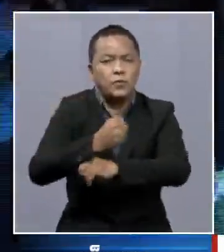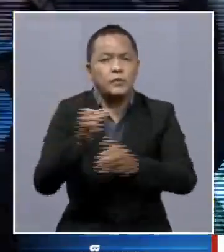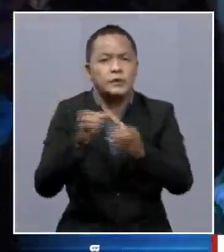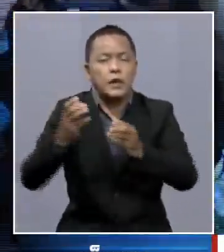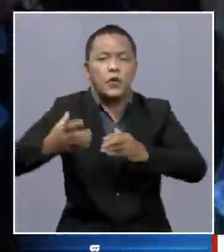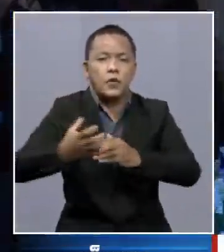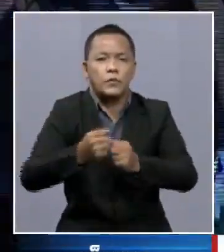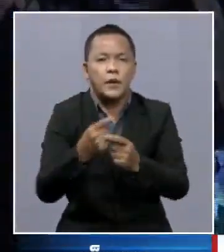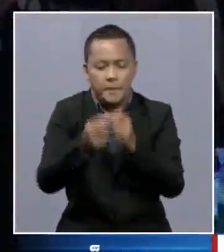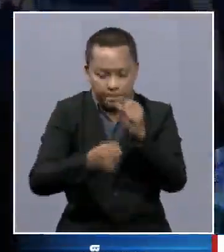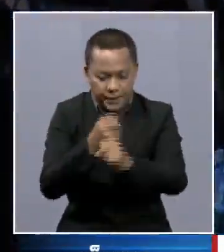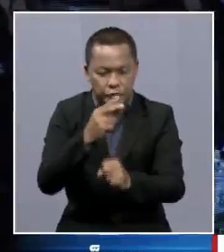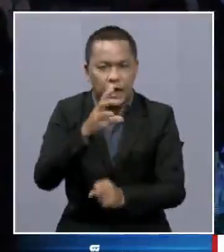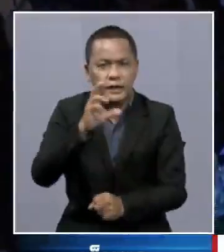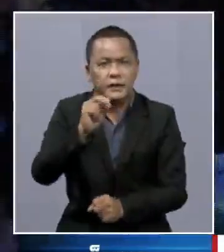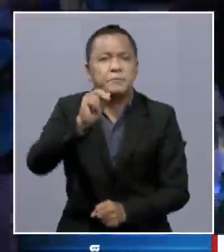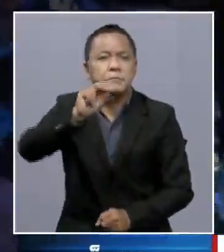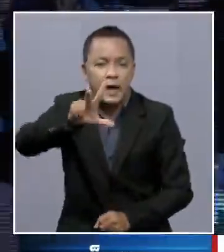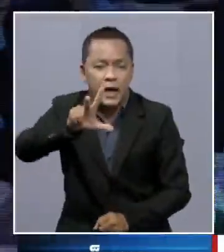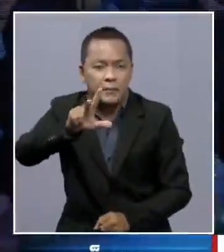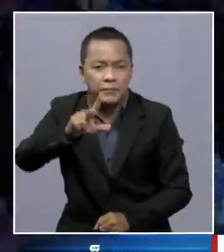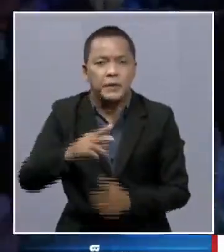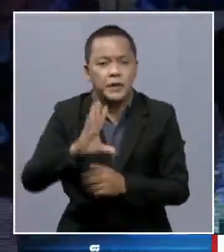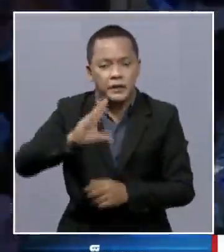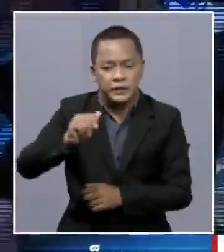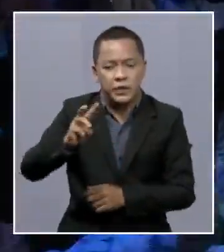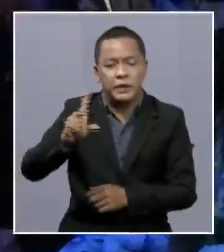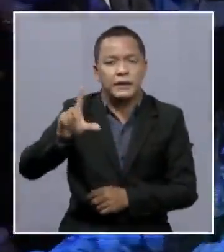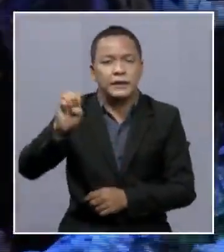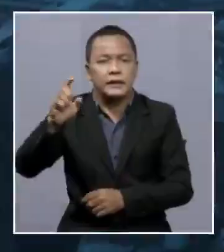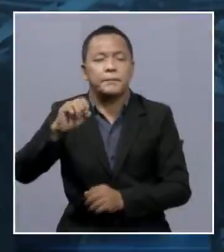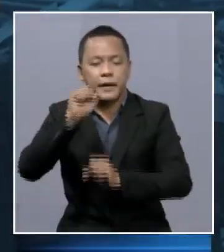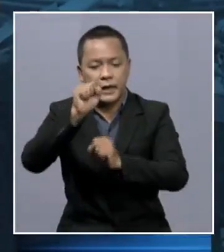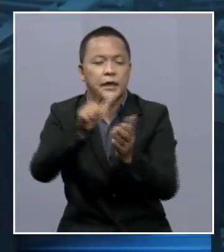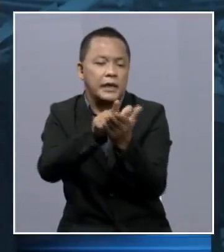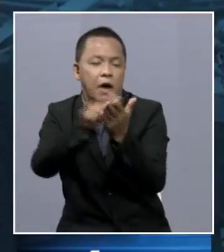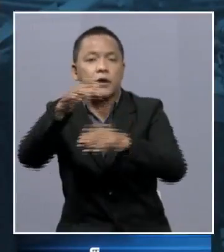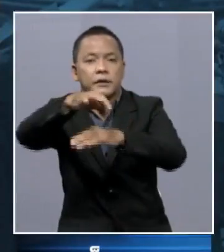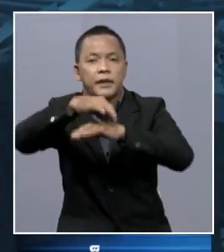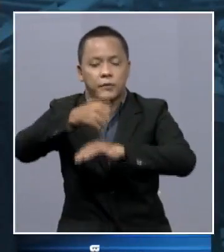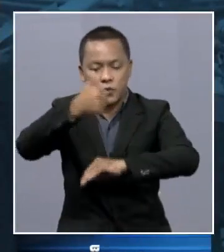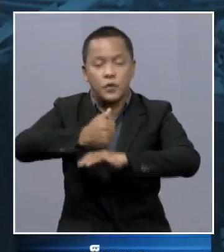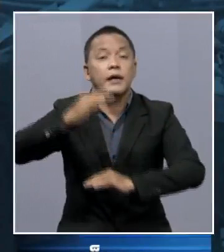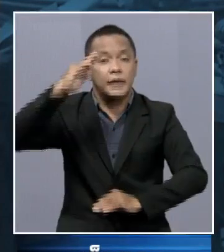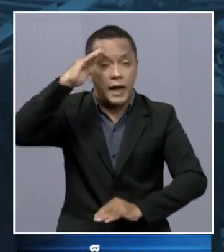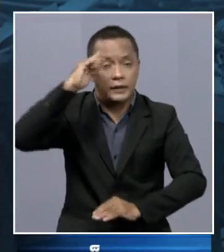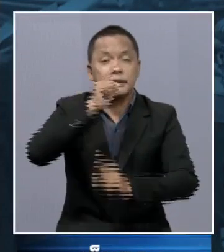ิตด้วยนะครับปี 2533 พนเอกชะวัลลยงใจยุดประกาศลาออกจากตำแหน่งพอบ.ท.